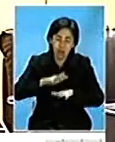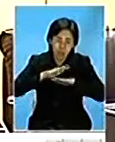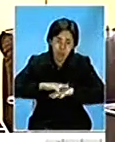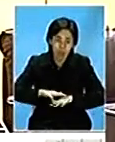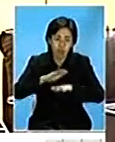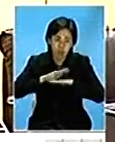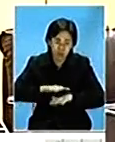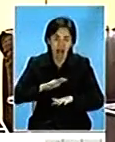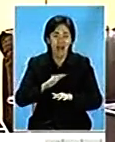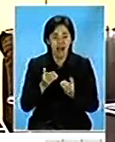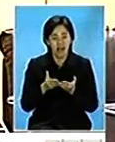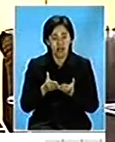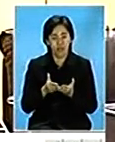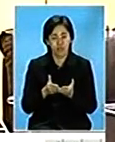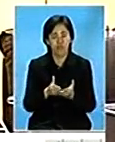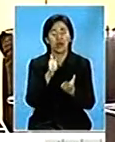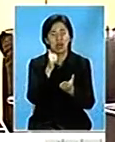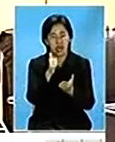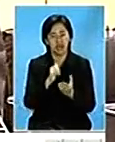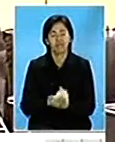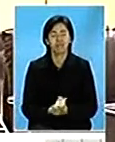ก็สามารถเดินเรือได้เช่นเดียวกันครับ